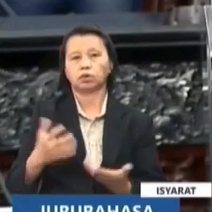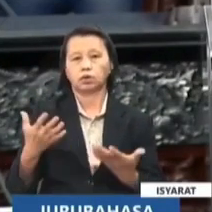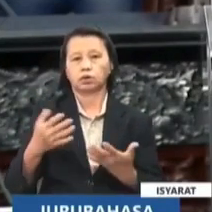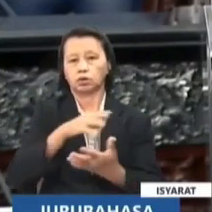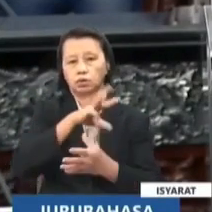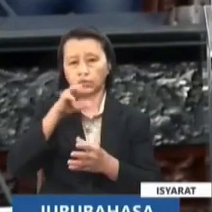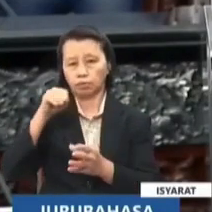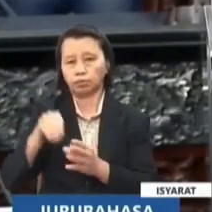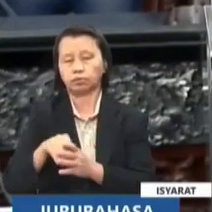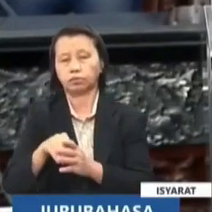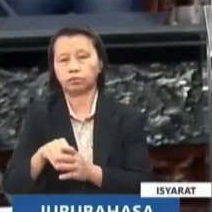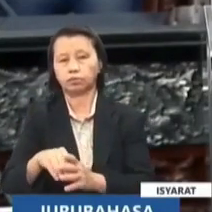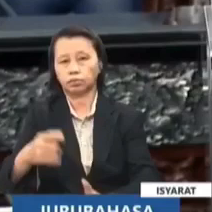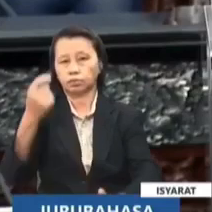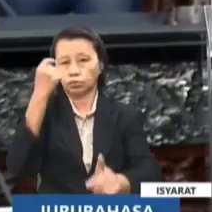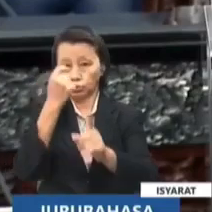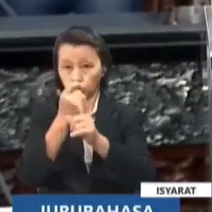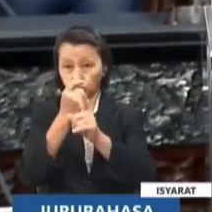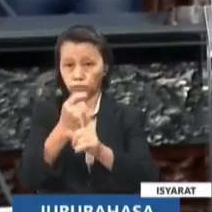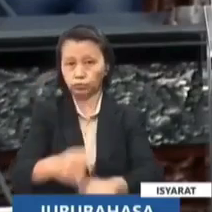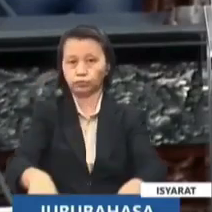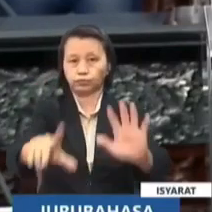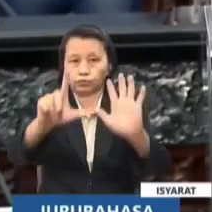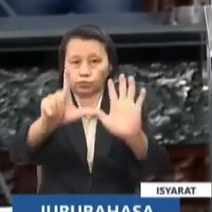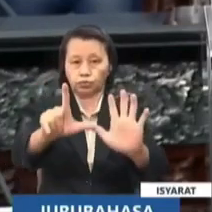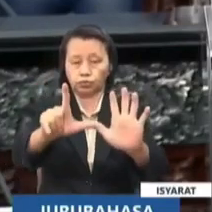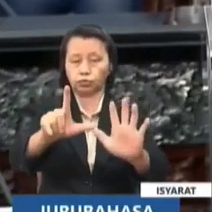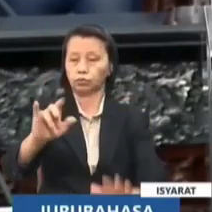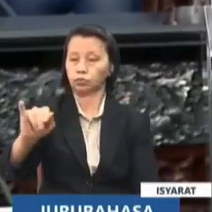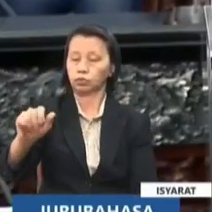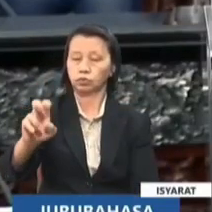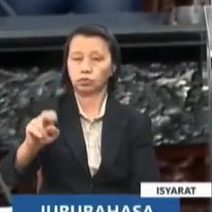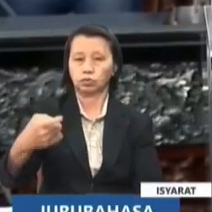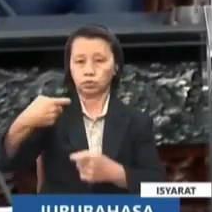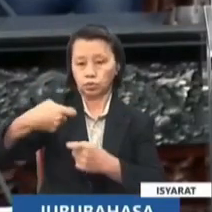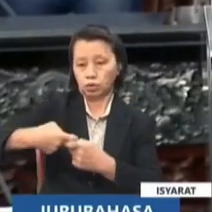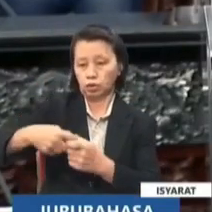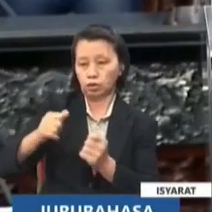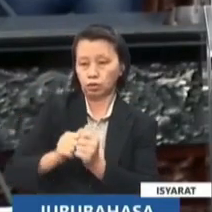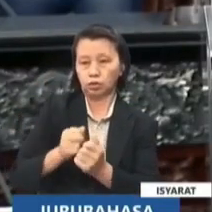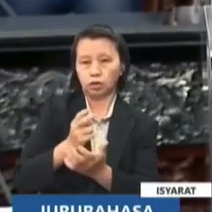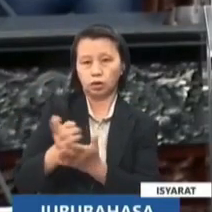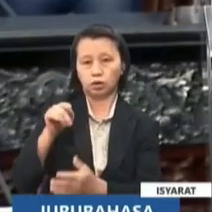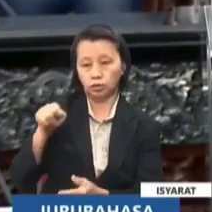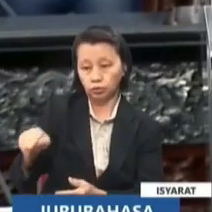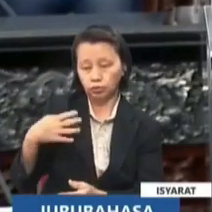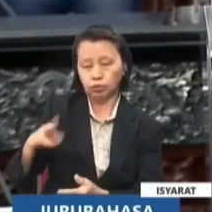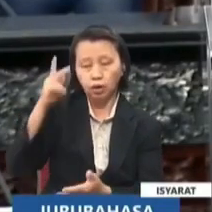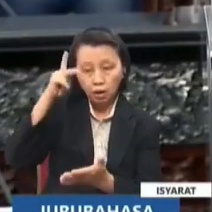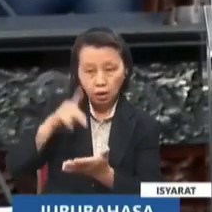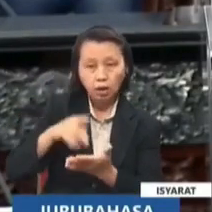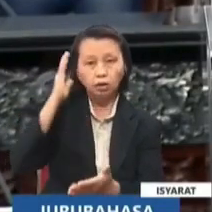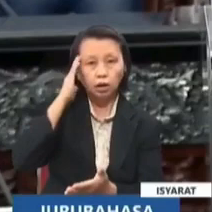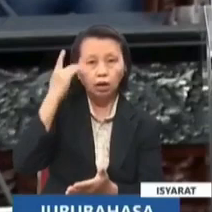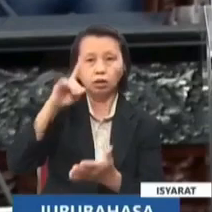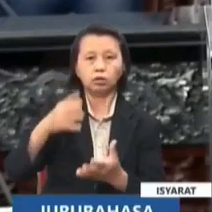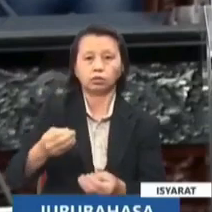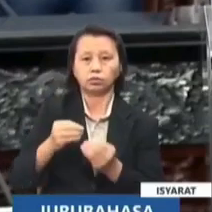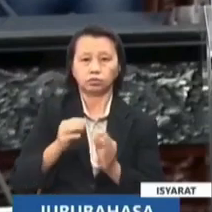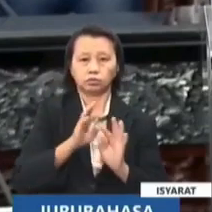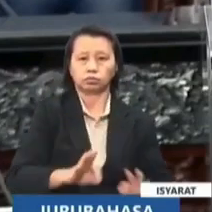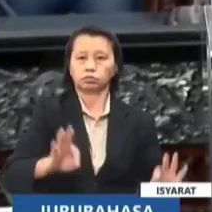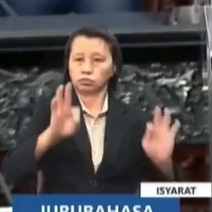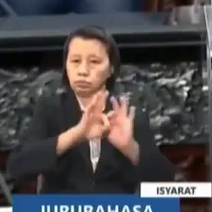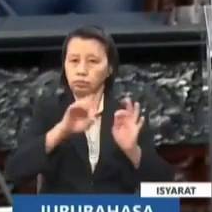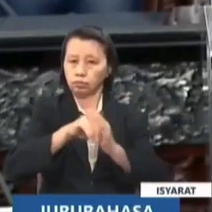Tujuan 7 isu yang berkaitan dengan Akta 711 telah dikenal pasti untuk diberi